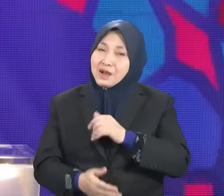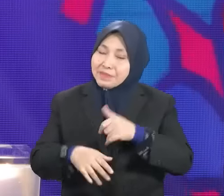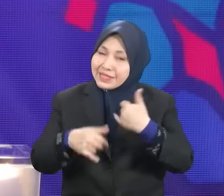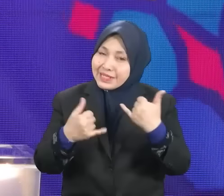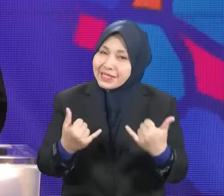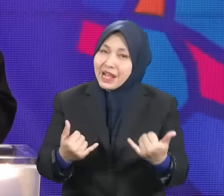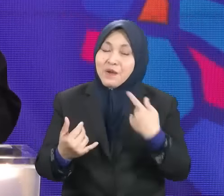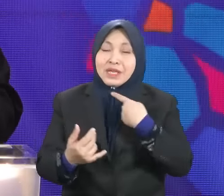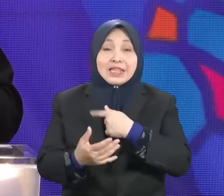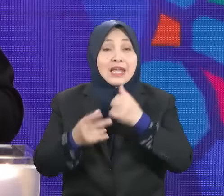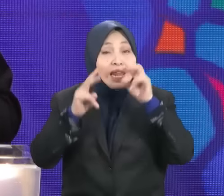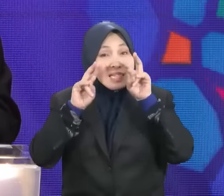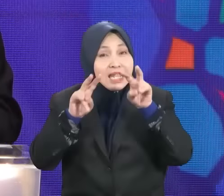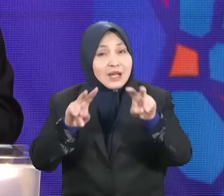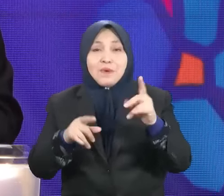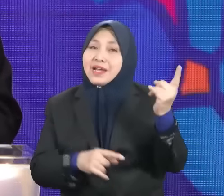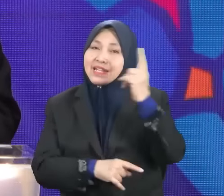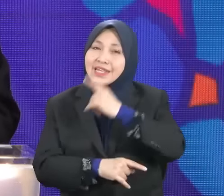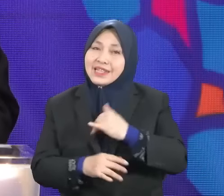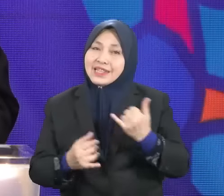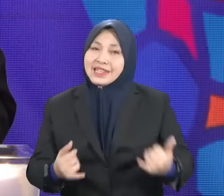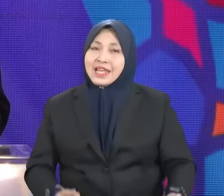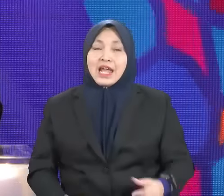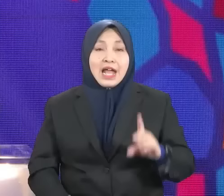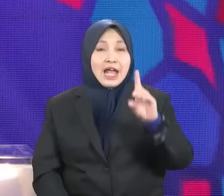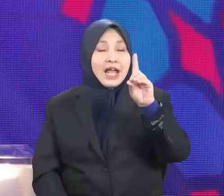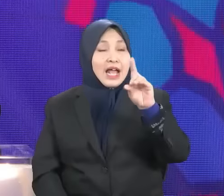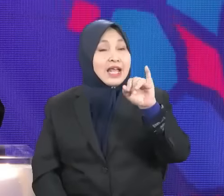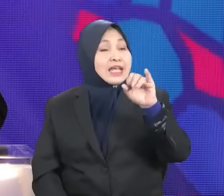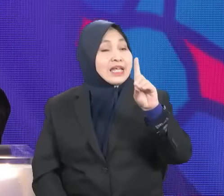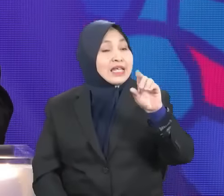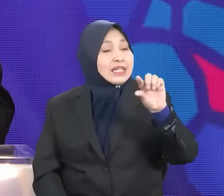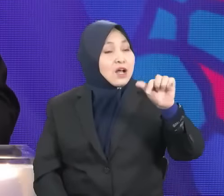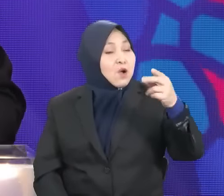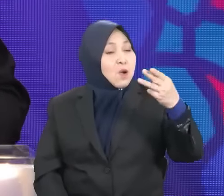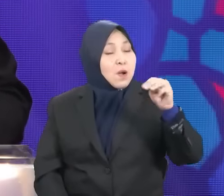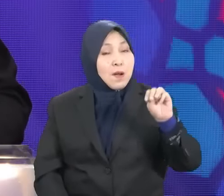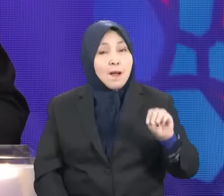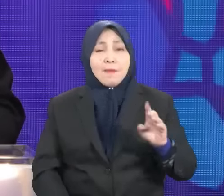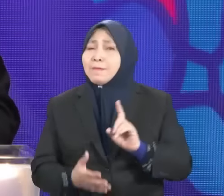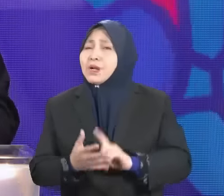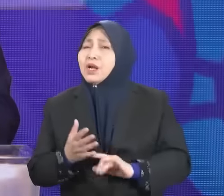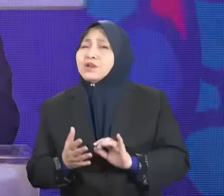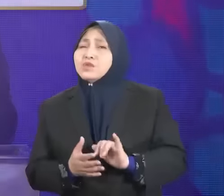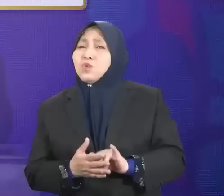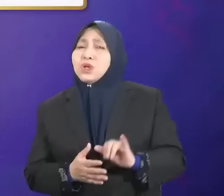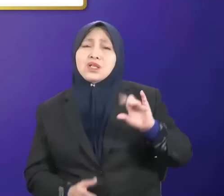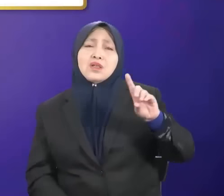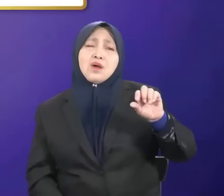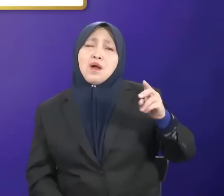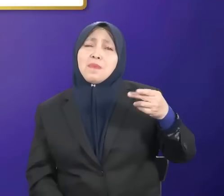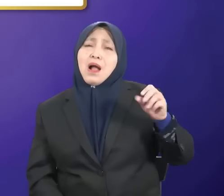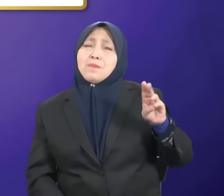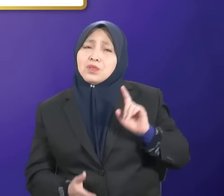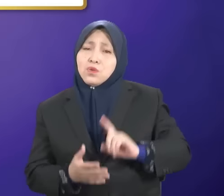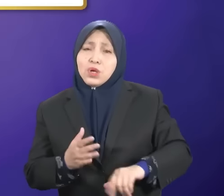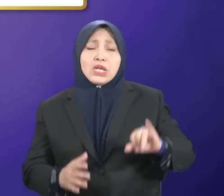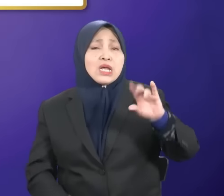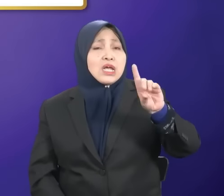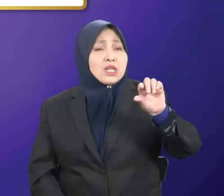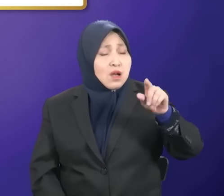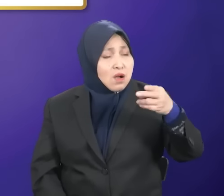kita melihat hari ini idgham atau idgham idgham Apa pula Ustaz ah kan lagi nih kita tengok idgham